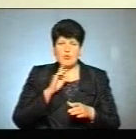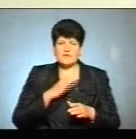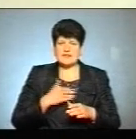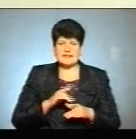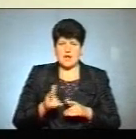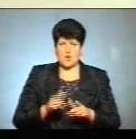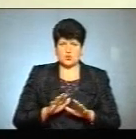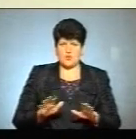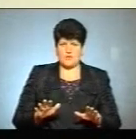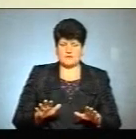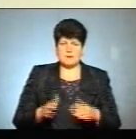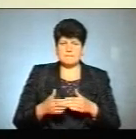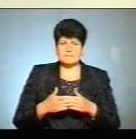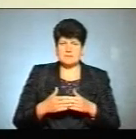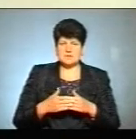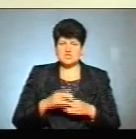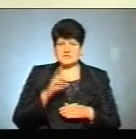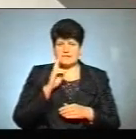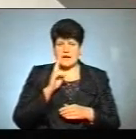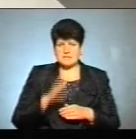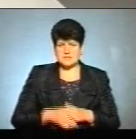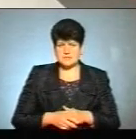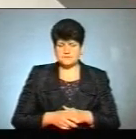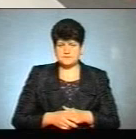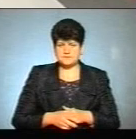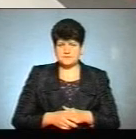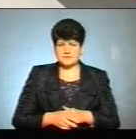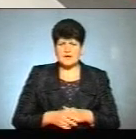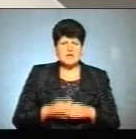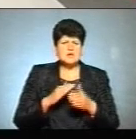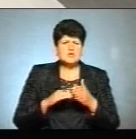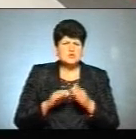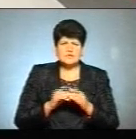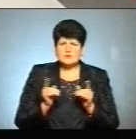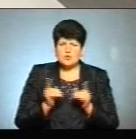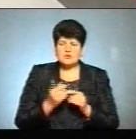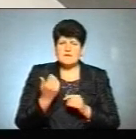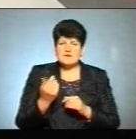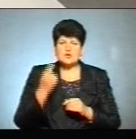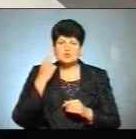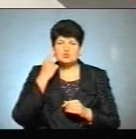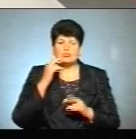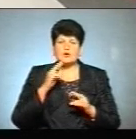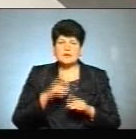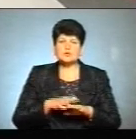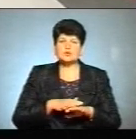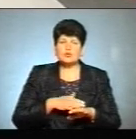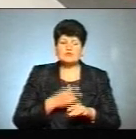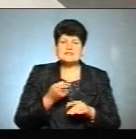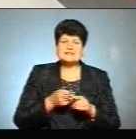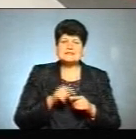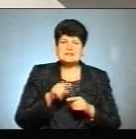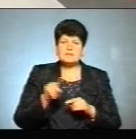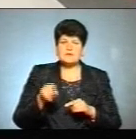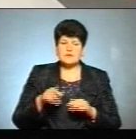готові. Найближче в Кременці. І зовсім коротко, на вашу думку, як довго з такими вимогами